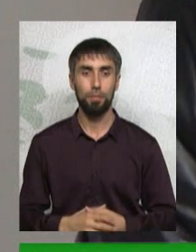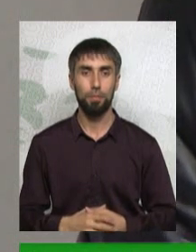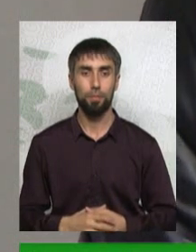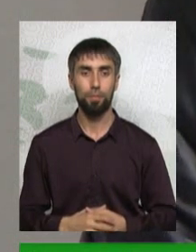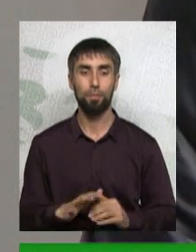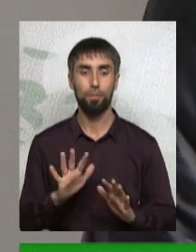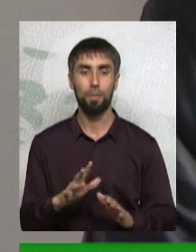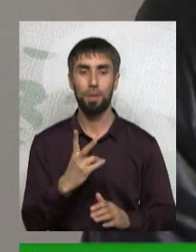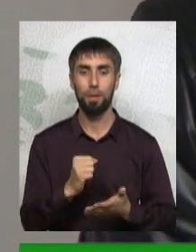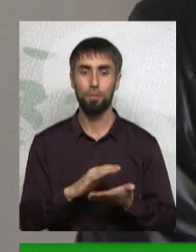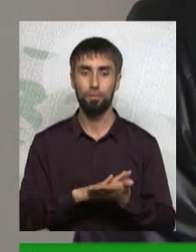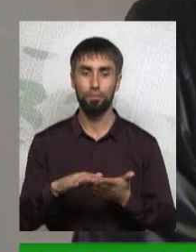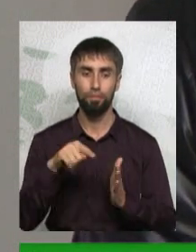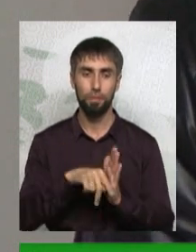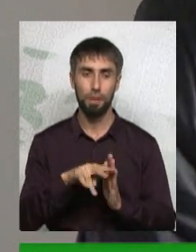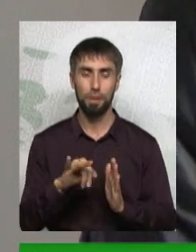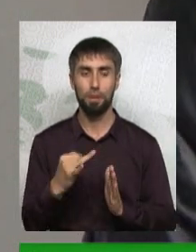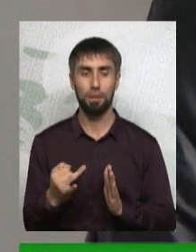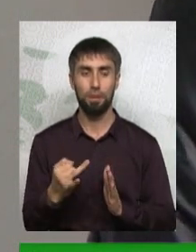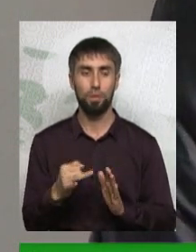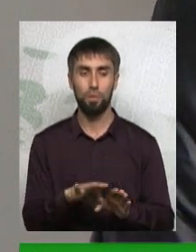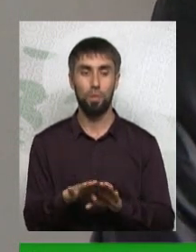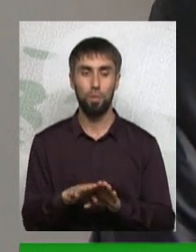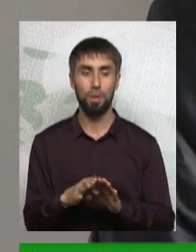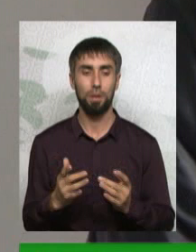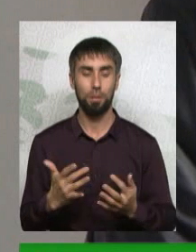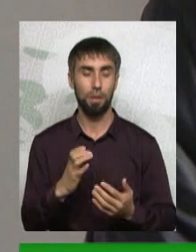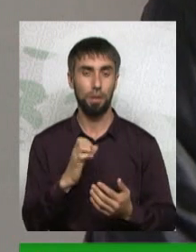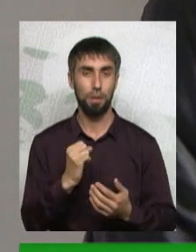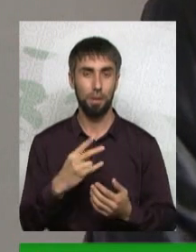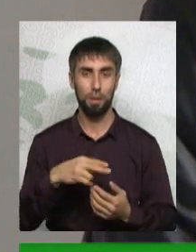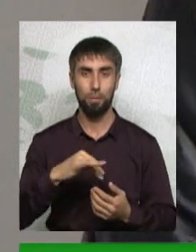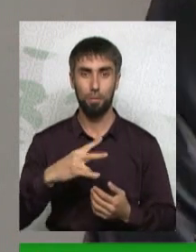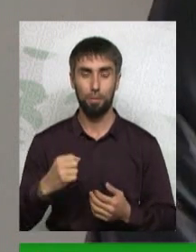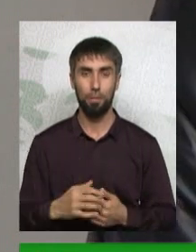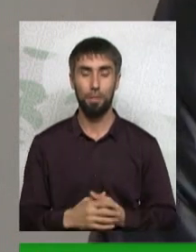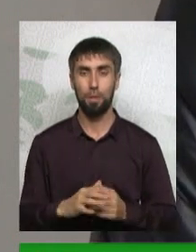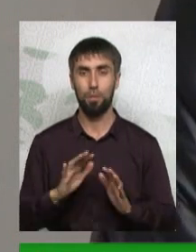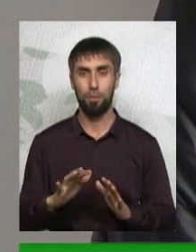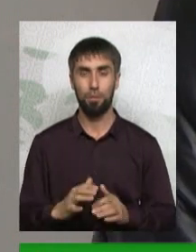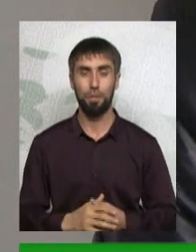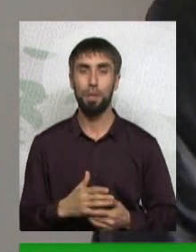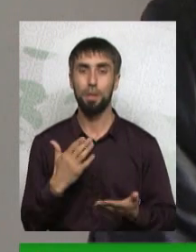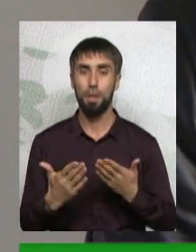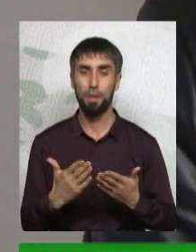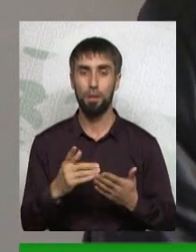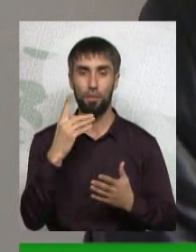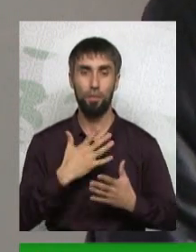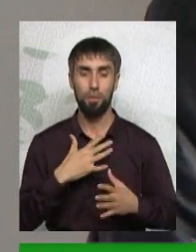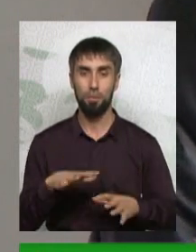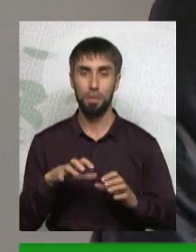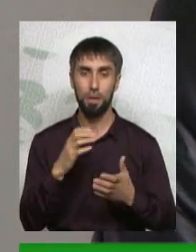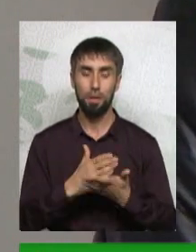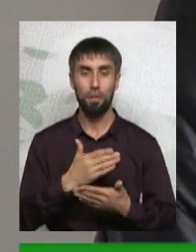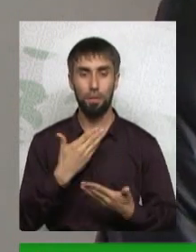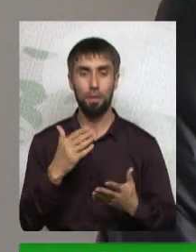то есть на чистоту, на соответствие требований СанПина, то есть есть ли вентиляция, нету